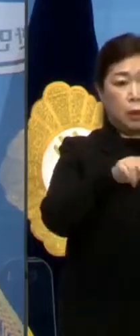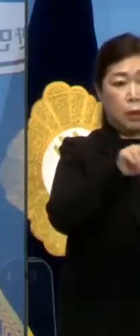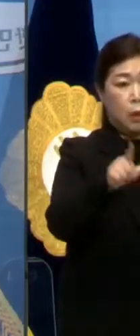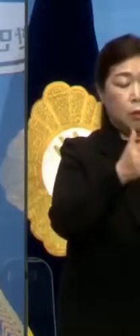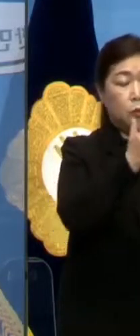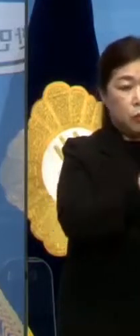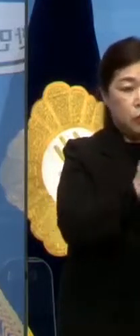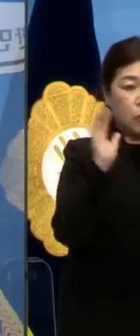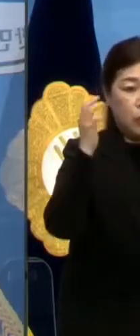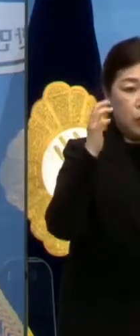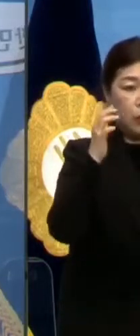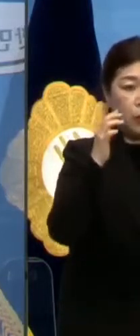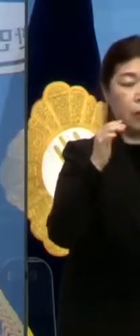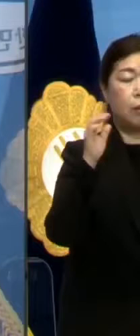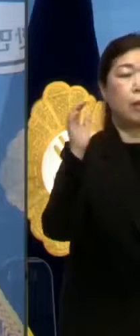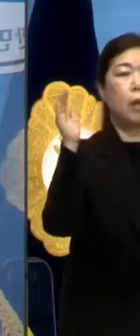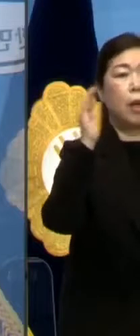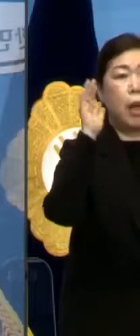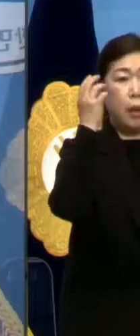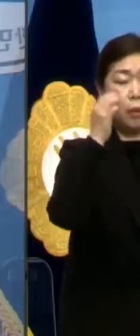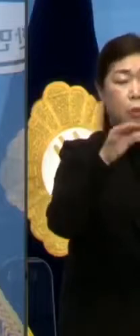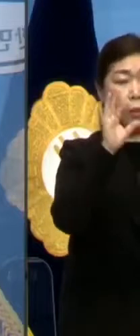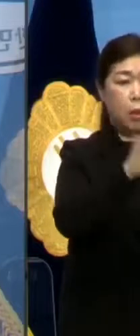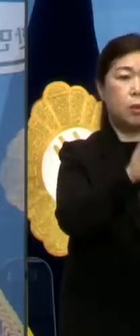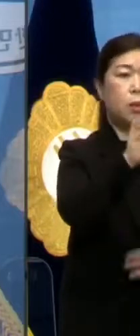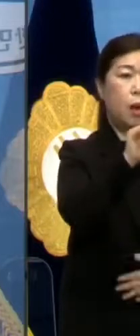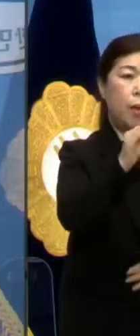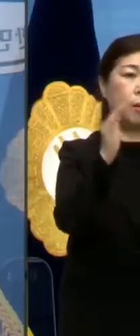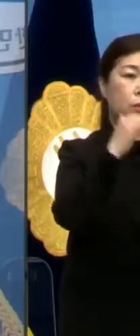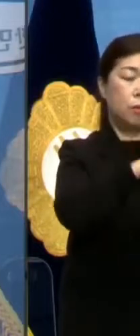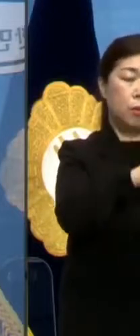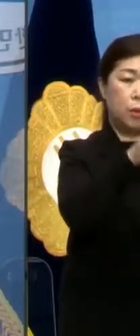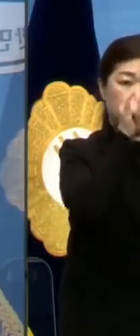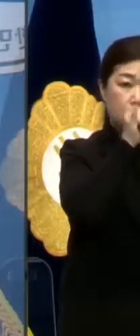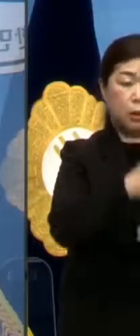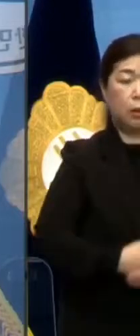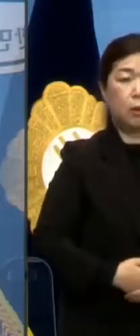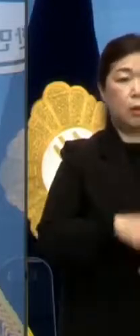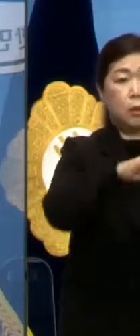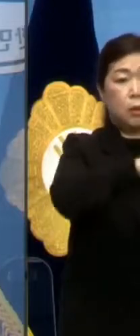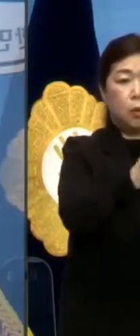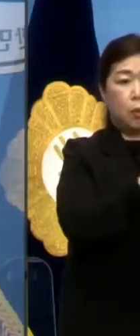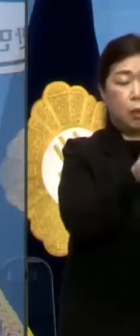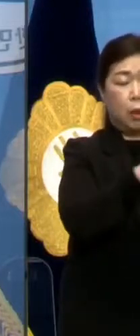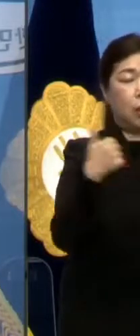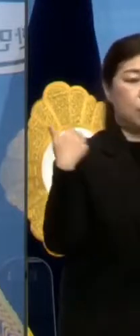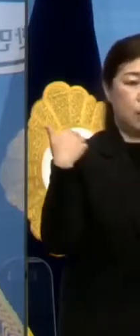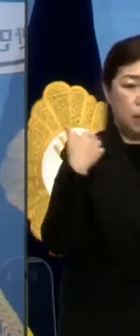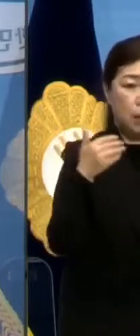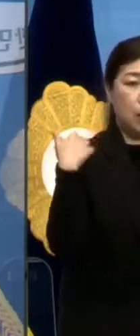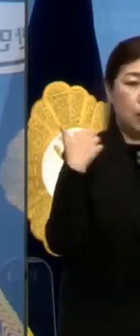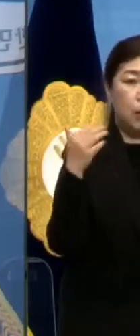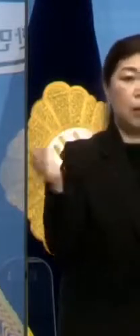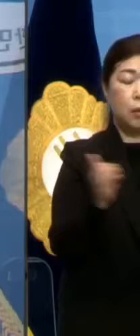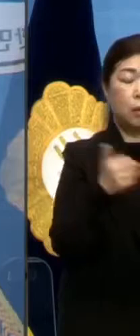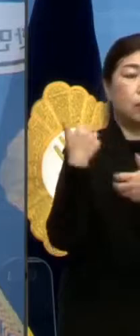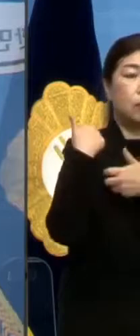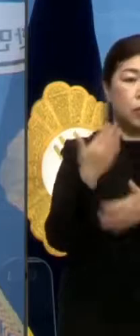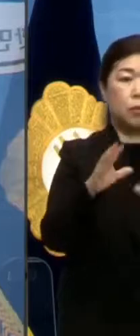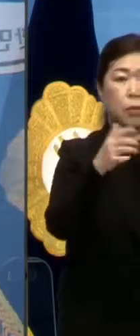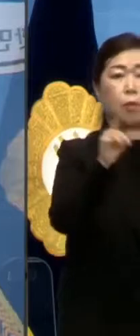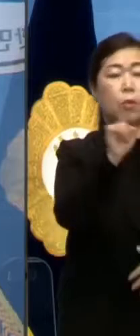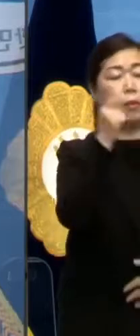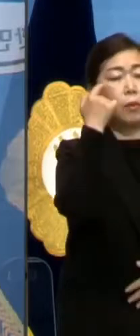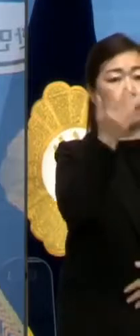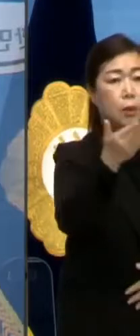정인이가 4만 명입니다. 이 지경이 되도록 국가는 뭘 하고 있는지 다시 한번 묻습니다.